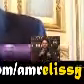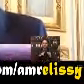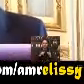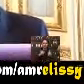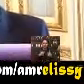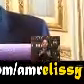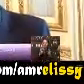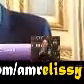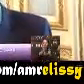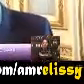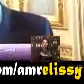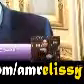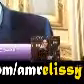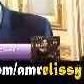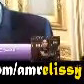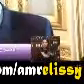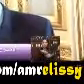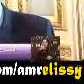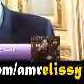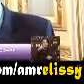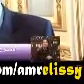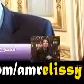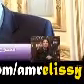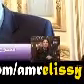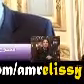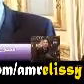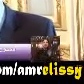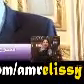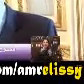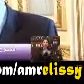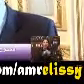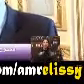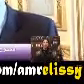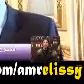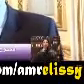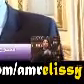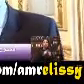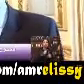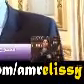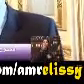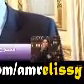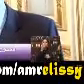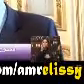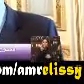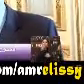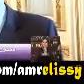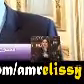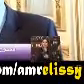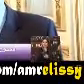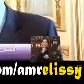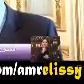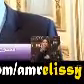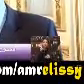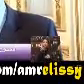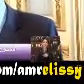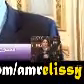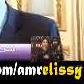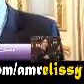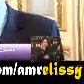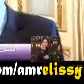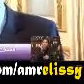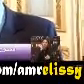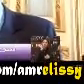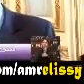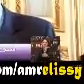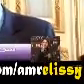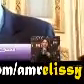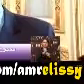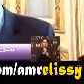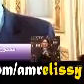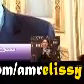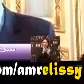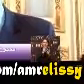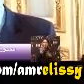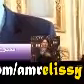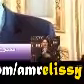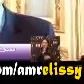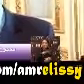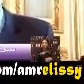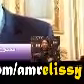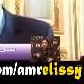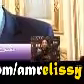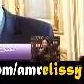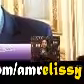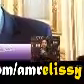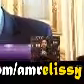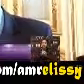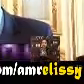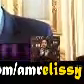أننا ممكن نعمل مشروعات تنموية لتمكين الأسرة أنها تتيح أكبر أكبر نوع من الاهتمام